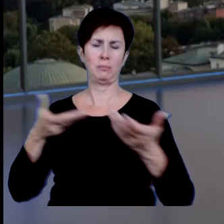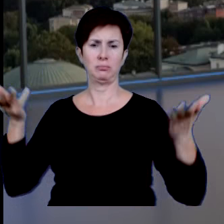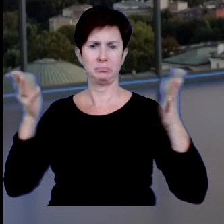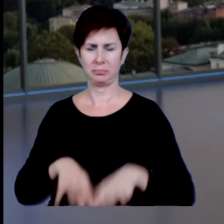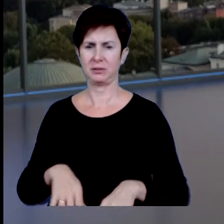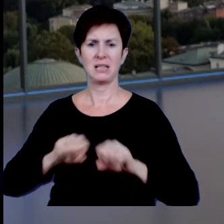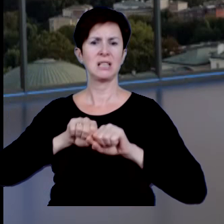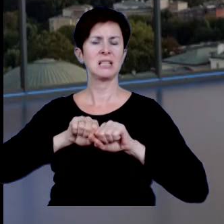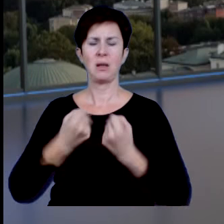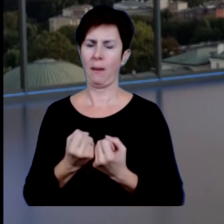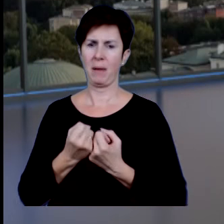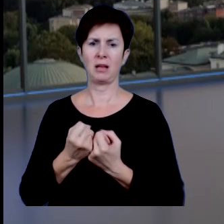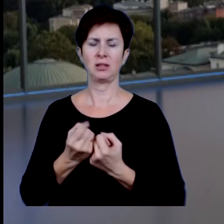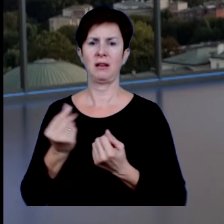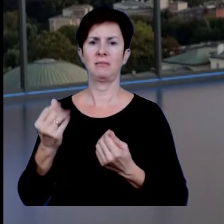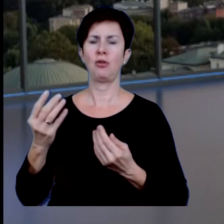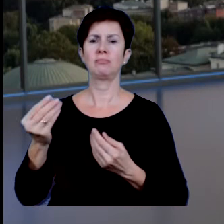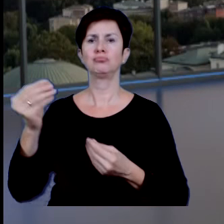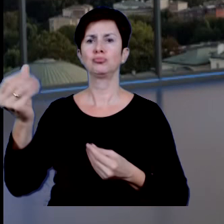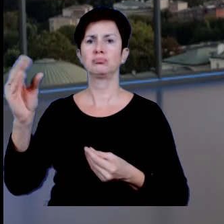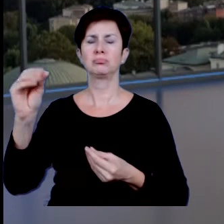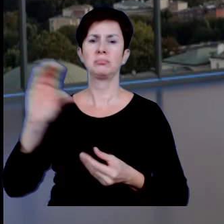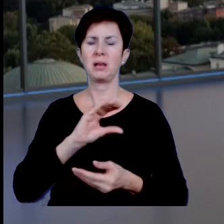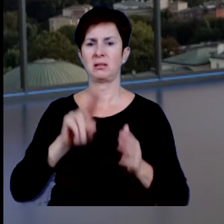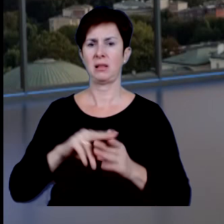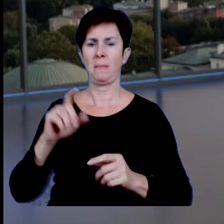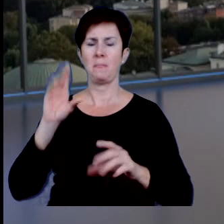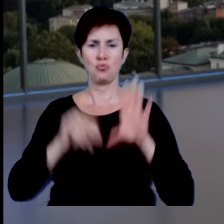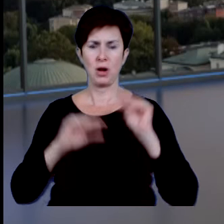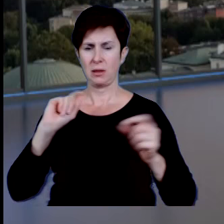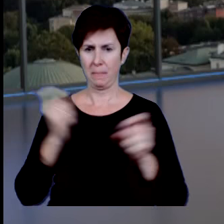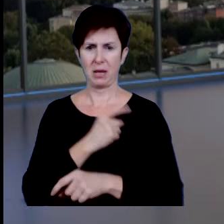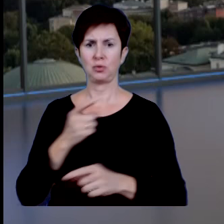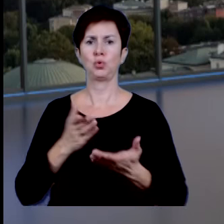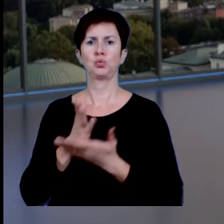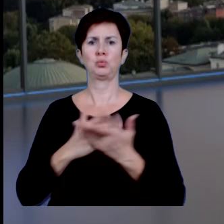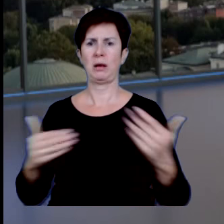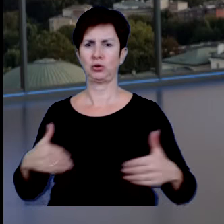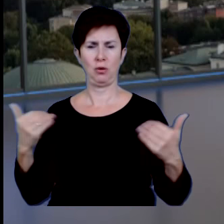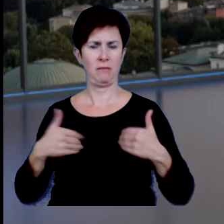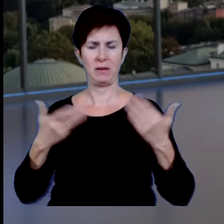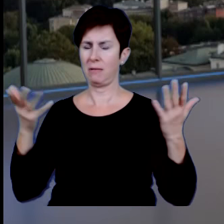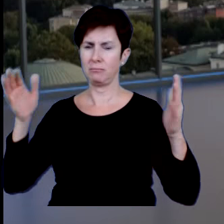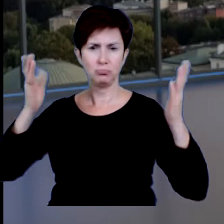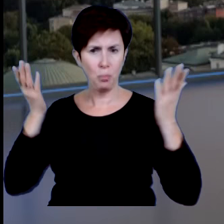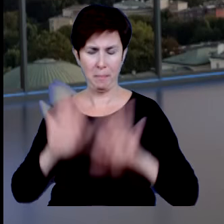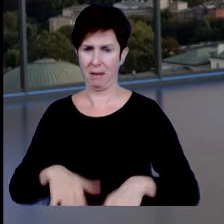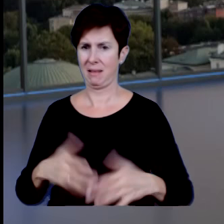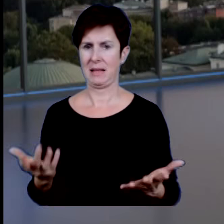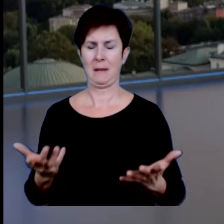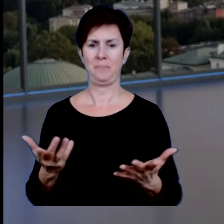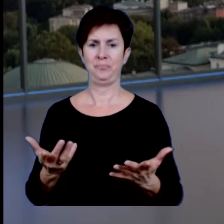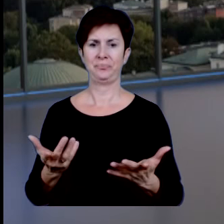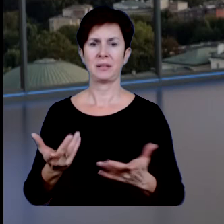dochodów budżetu państwa. Mamy zapaść w służbie zdrowia. Za tym idą mniejsze zdecydowanie przychody do